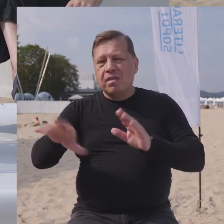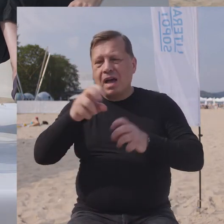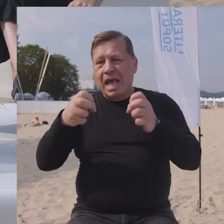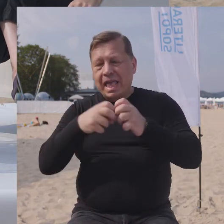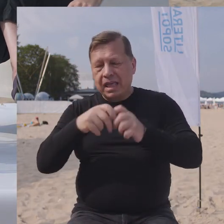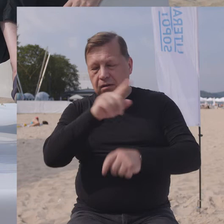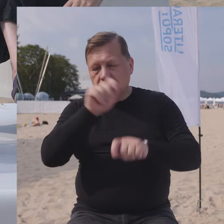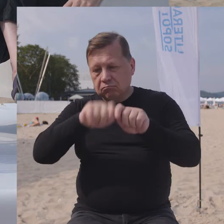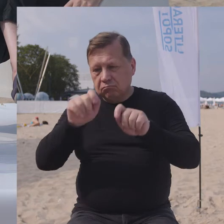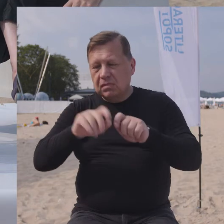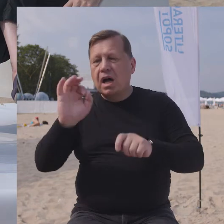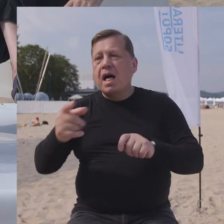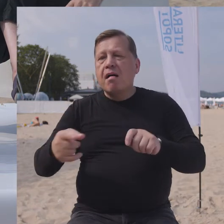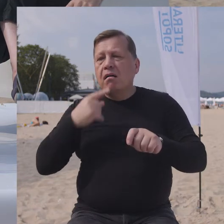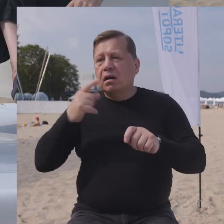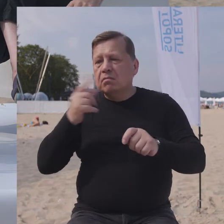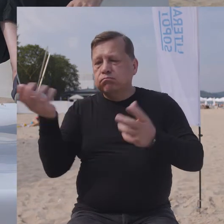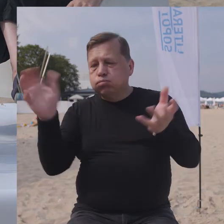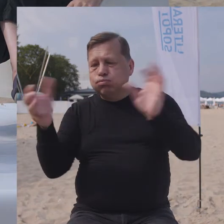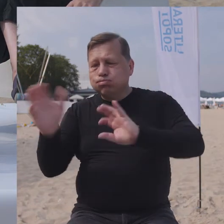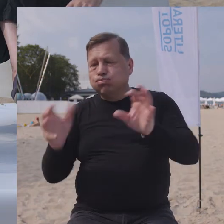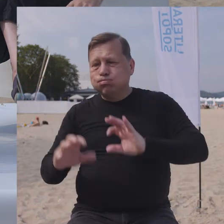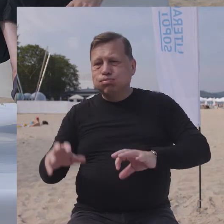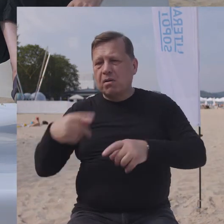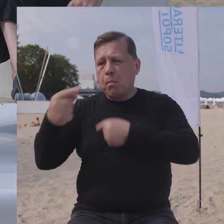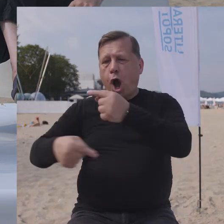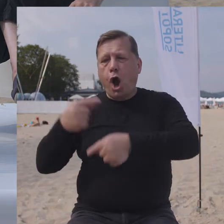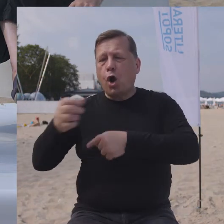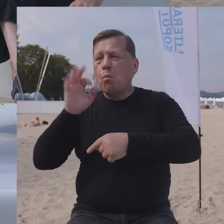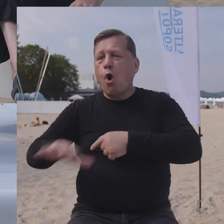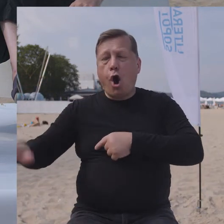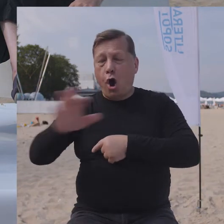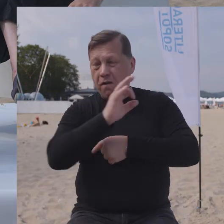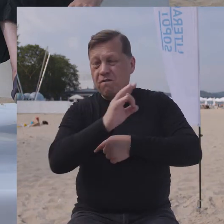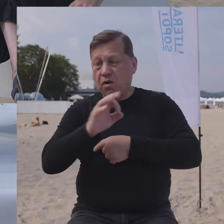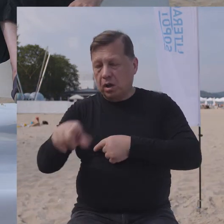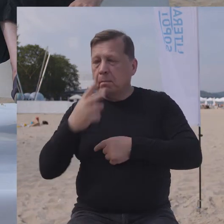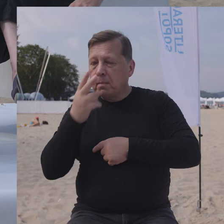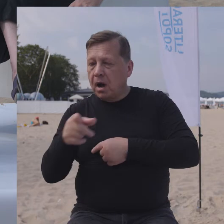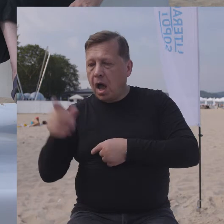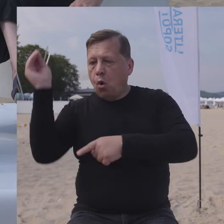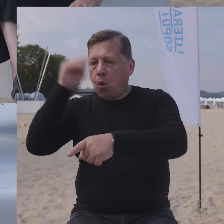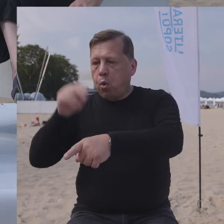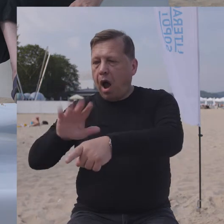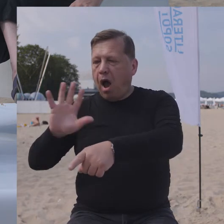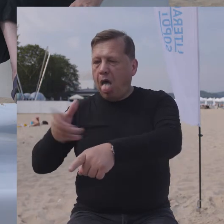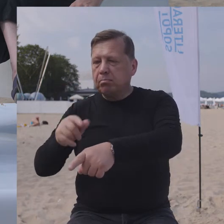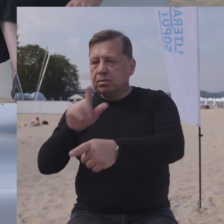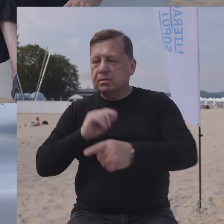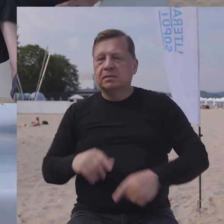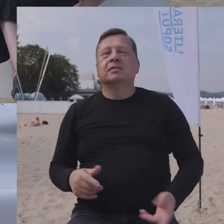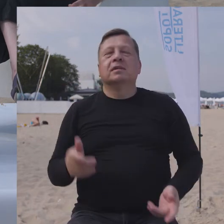społecznościowe i język używany przez osoby tam, nie wiem, dwa pokolenia od niej młodsze. I ona cały czas się uczy, jak wiemy